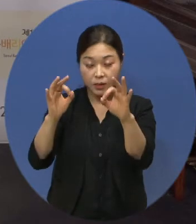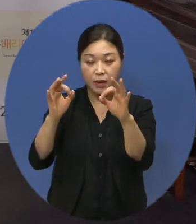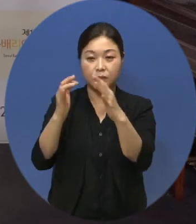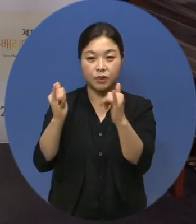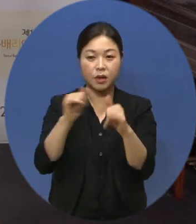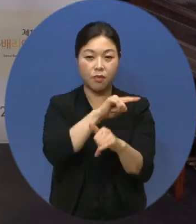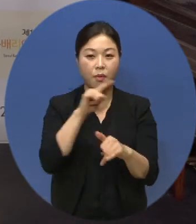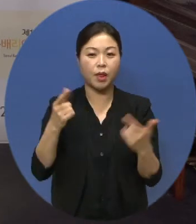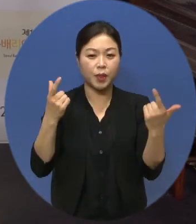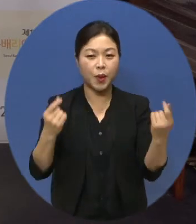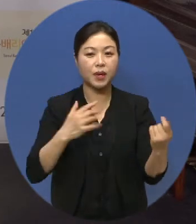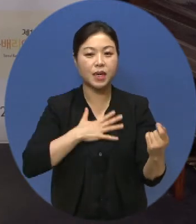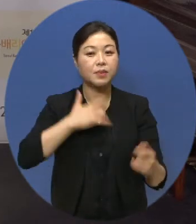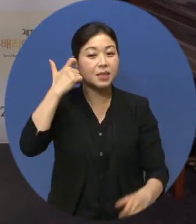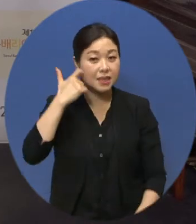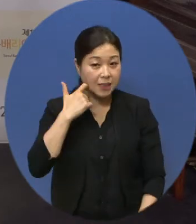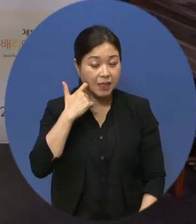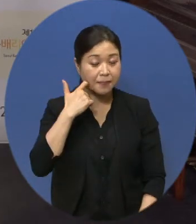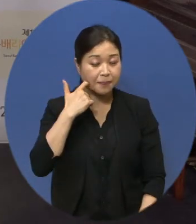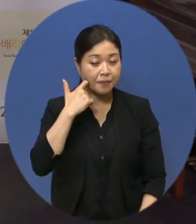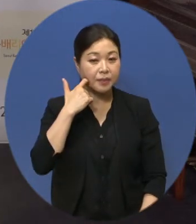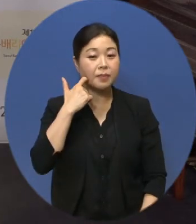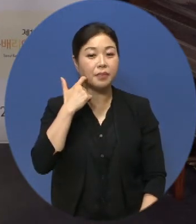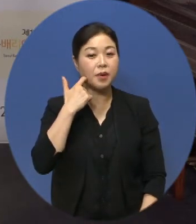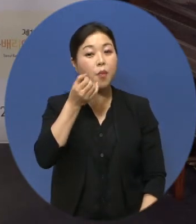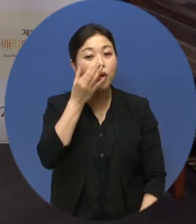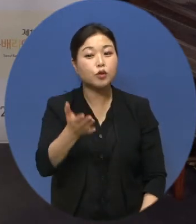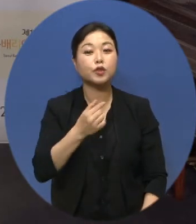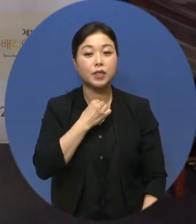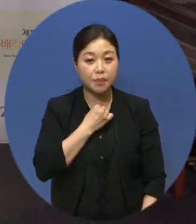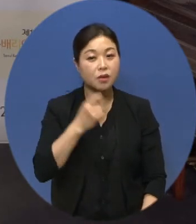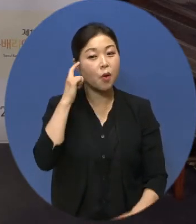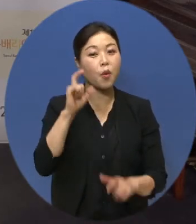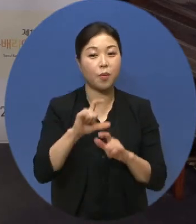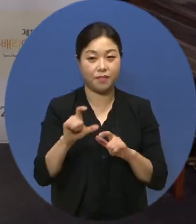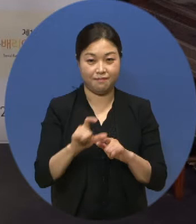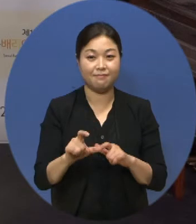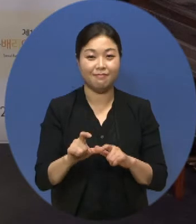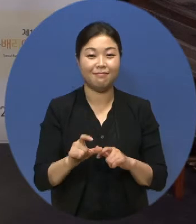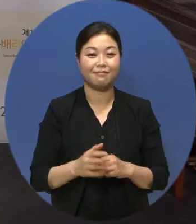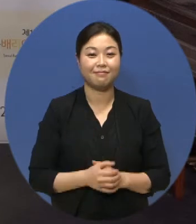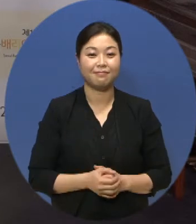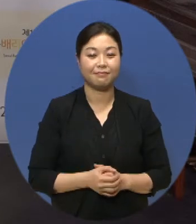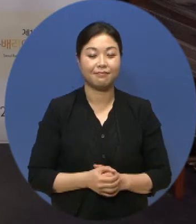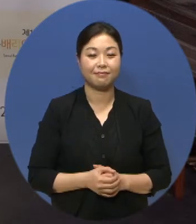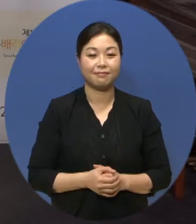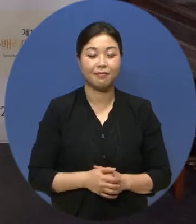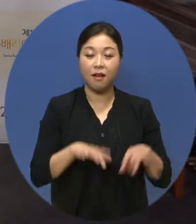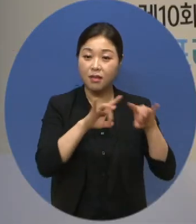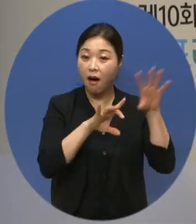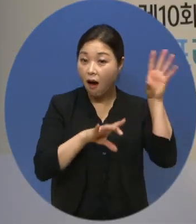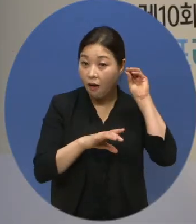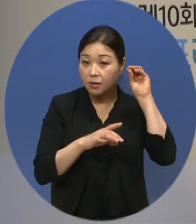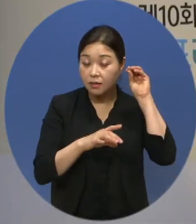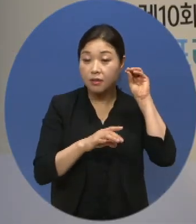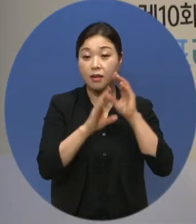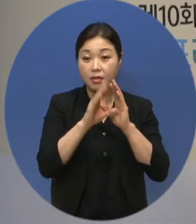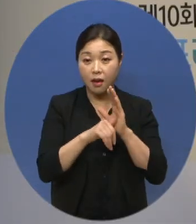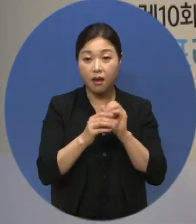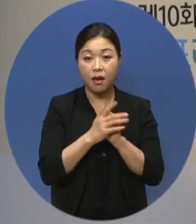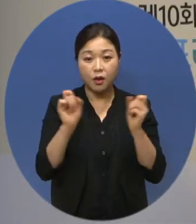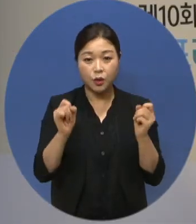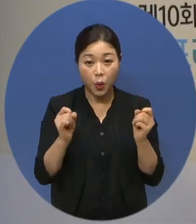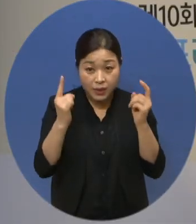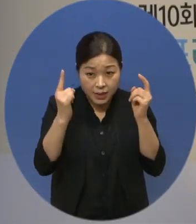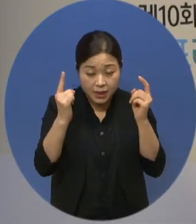경험을 좀 하게 만들고 싶어서 그런 지점이 제일 고민을 많이 했던 것 같습니다. 사실 오디오로 들을 때도 동시에 출발을 하지만